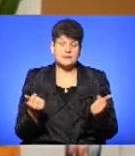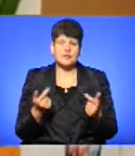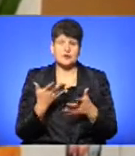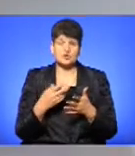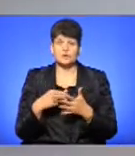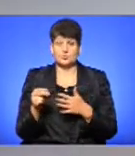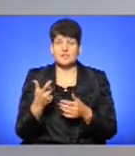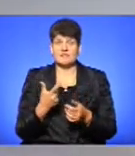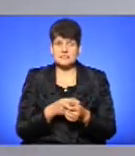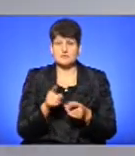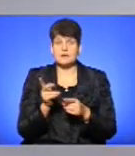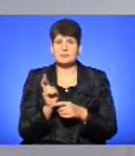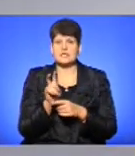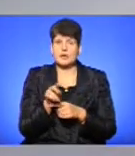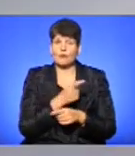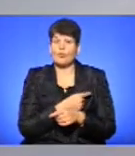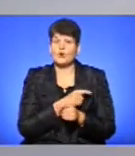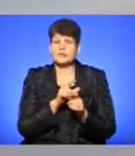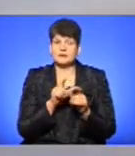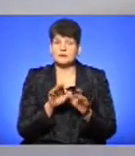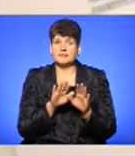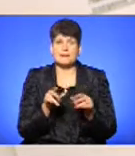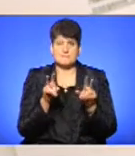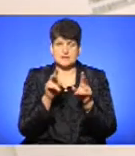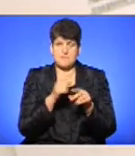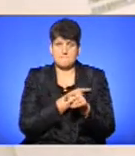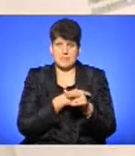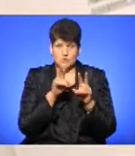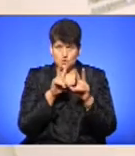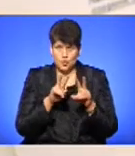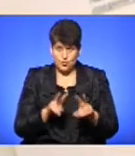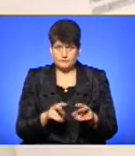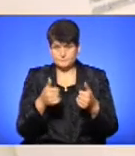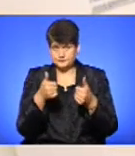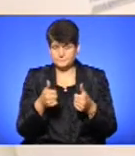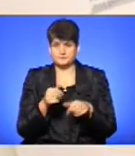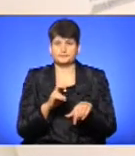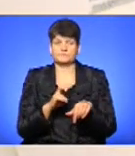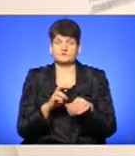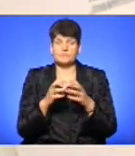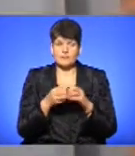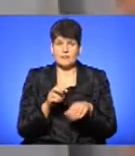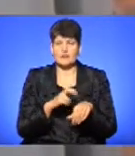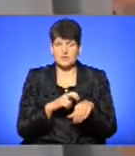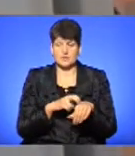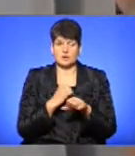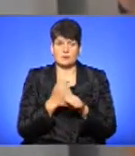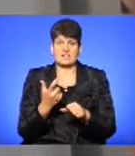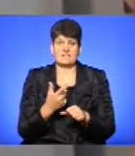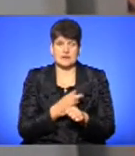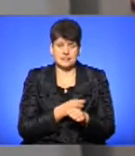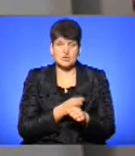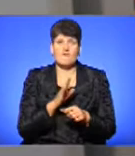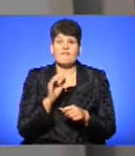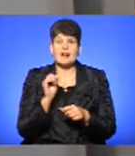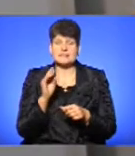нею потрібно звернутися в поліклініку, де після медичного огляду та позитивного висновку лікаря вам зроблять ін'єкцію. Вакцину потрібно